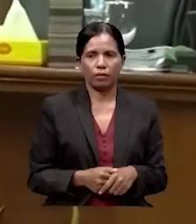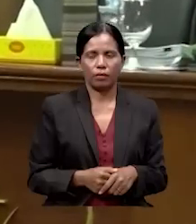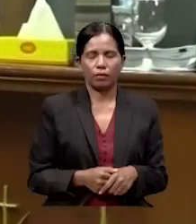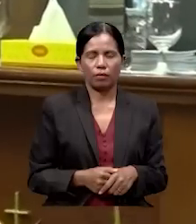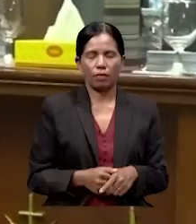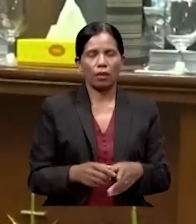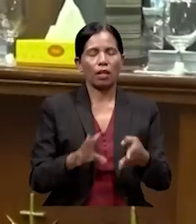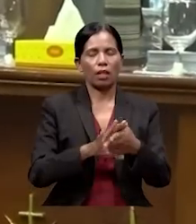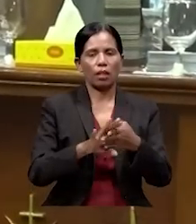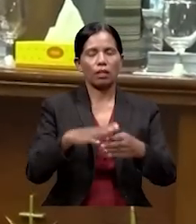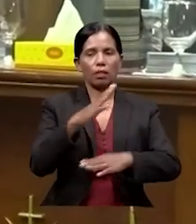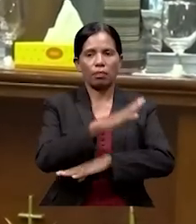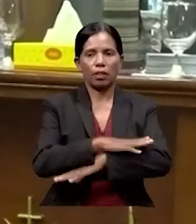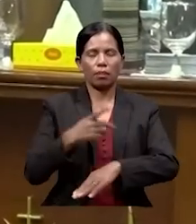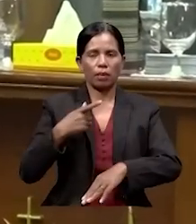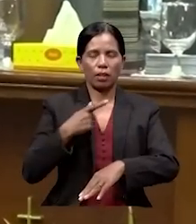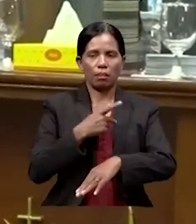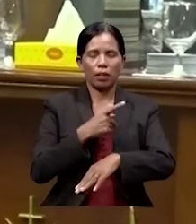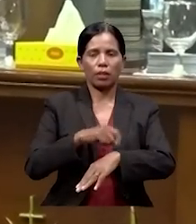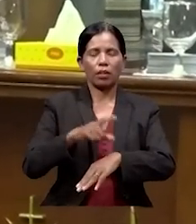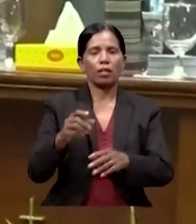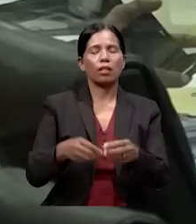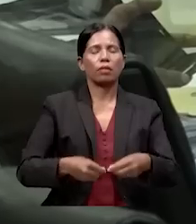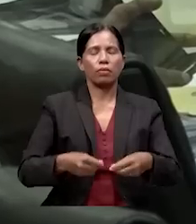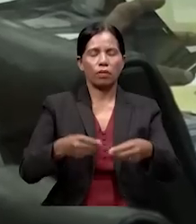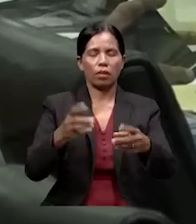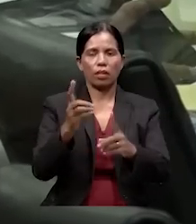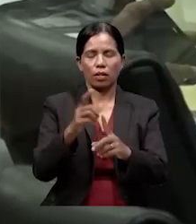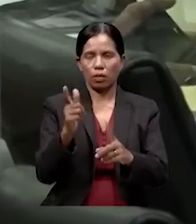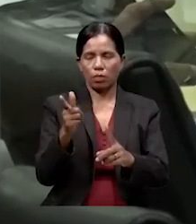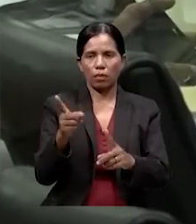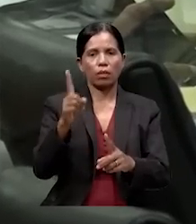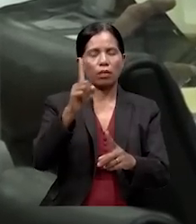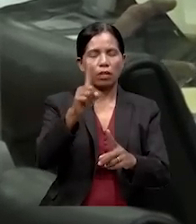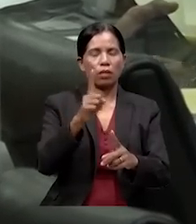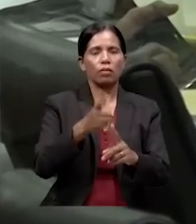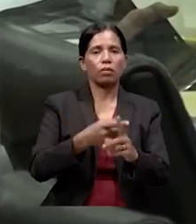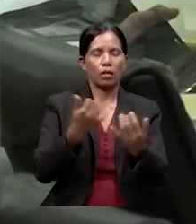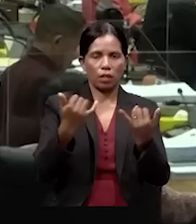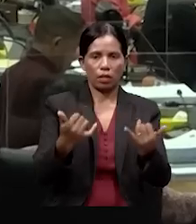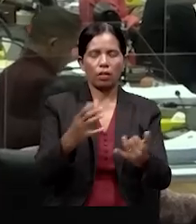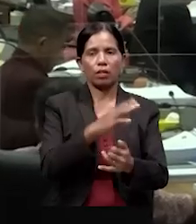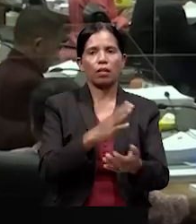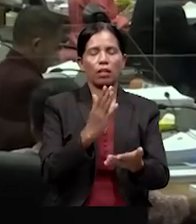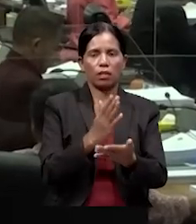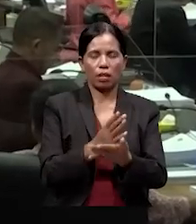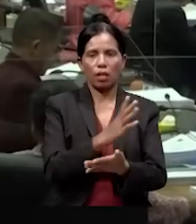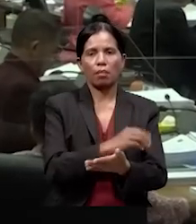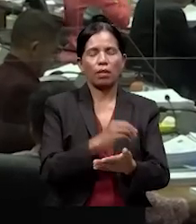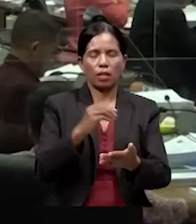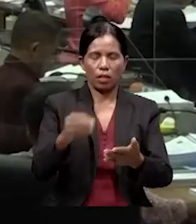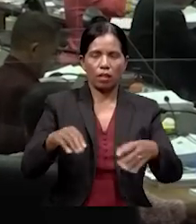Carta de mitine mesa Parlamento Nacional hasai iha loron ruanulu resingida fulan Marsu tina ne hodi hasai procedimento